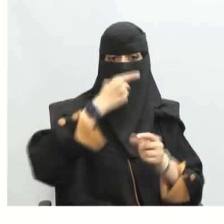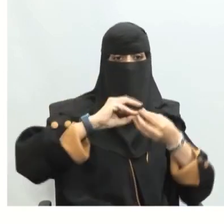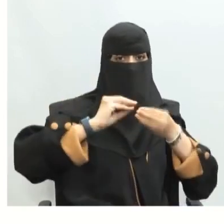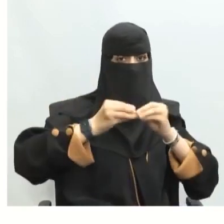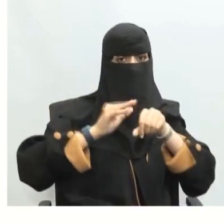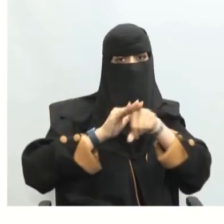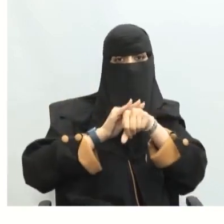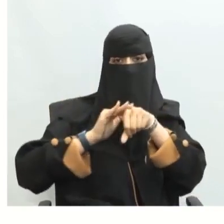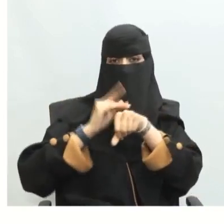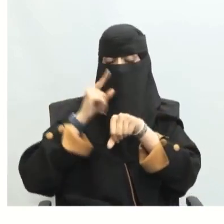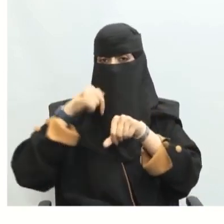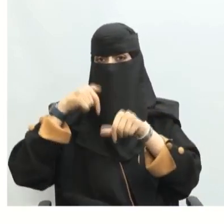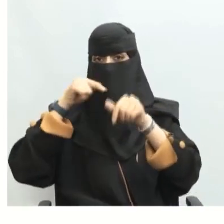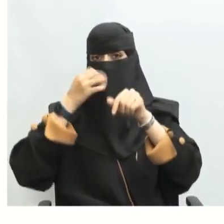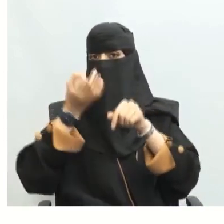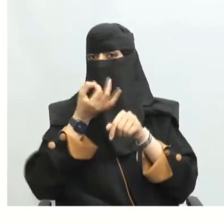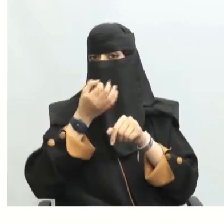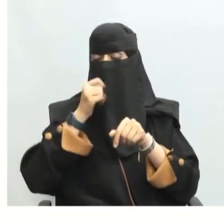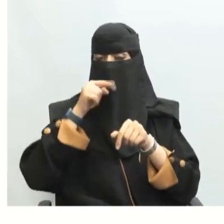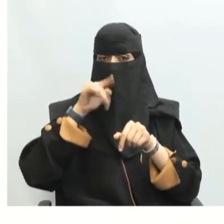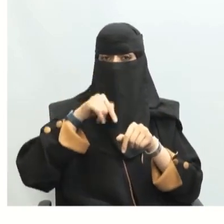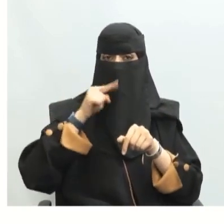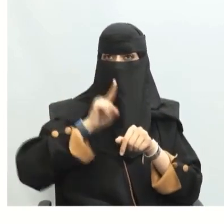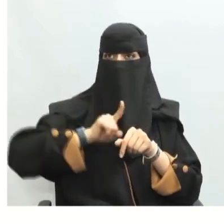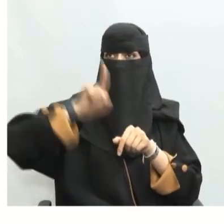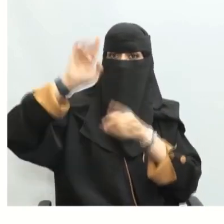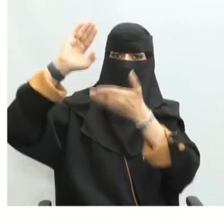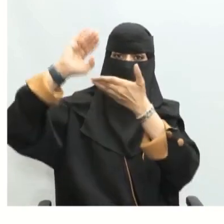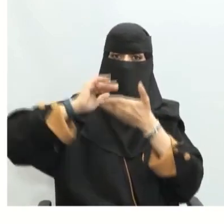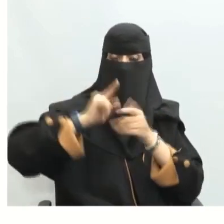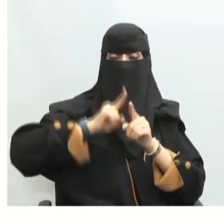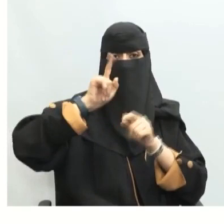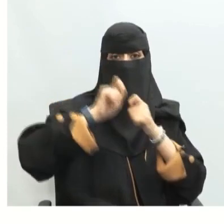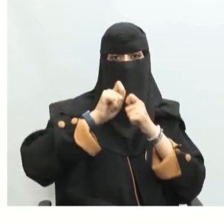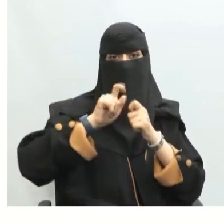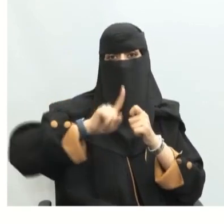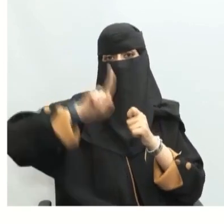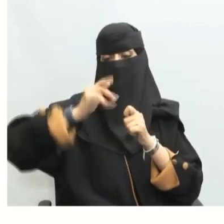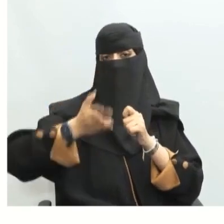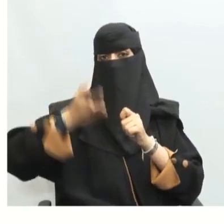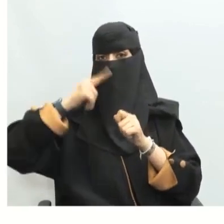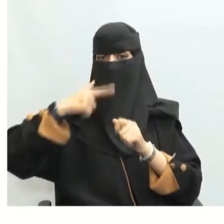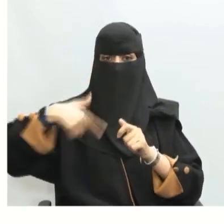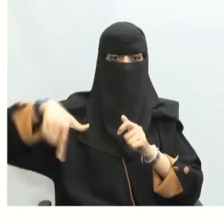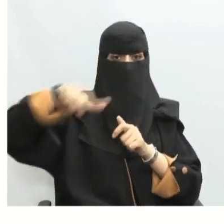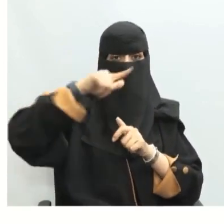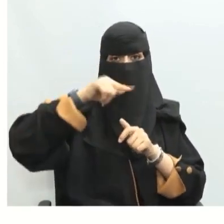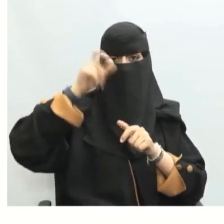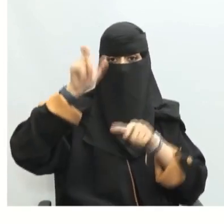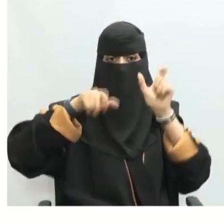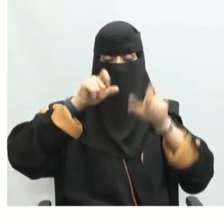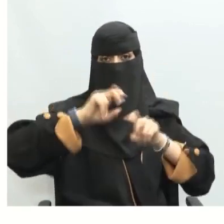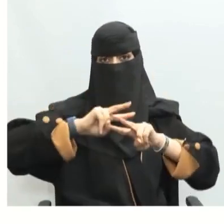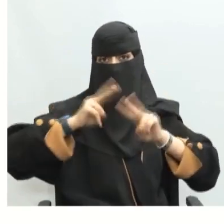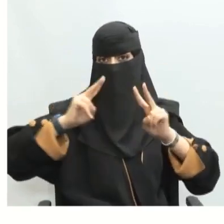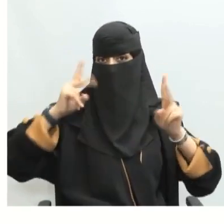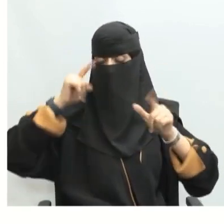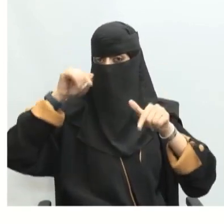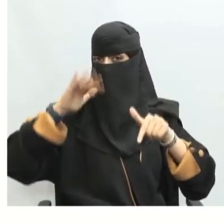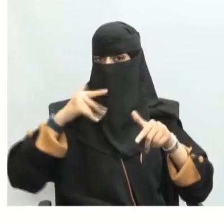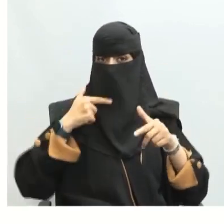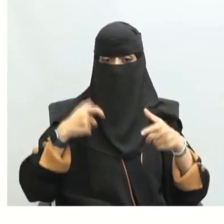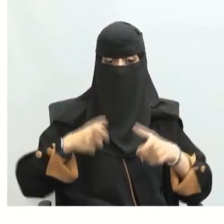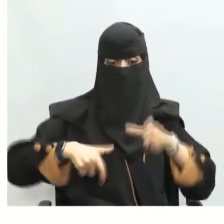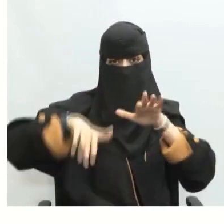واللهجات والالسين هي من نعم الله سبحانه وتعالى ان جعل بين الناس اختلاف من اجل ان يصبح هناك